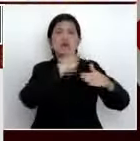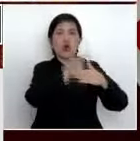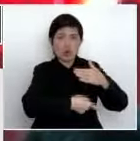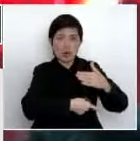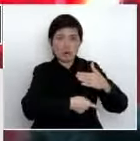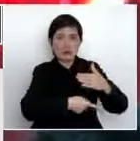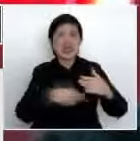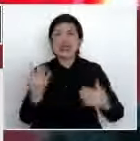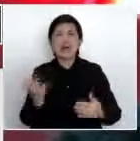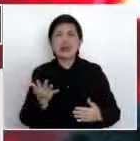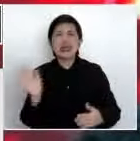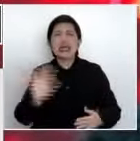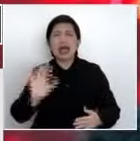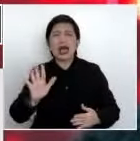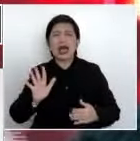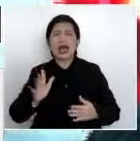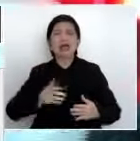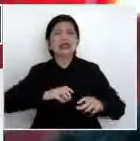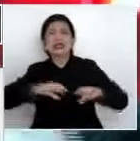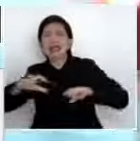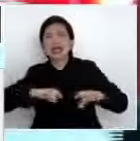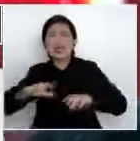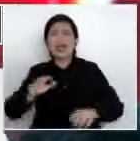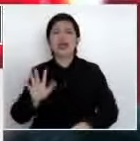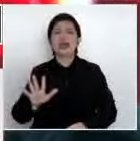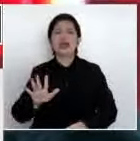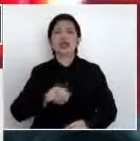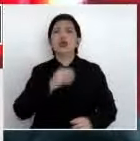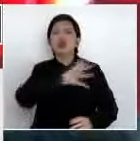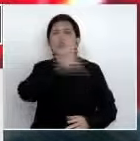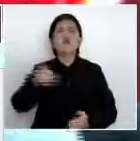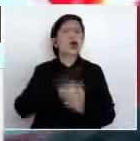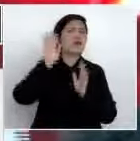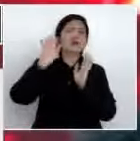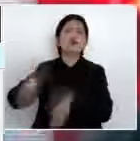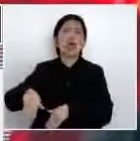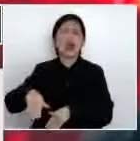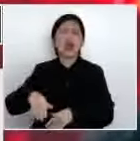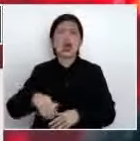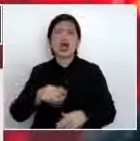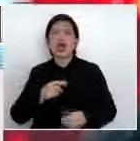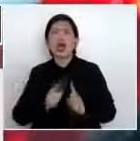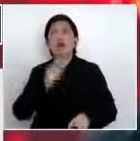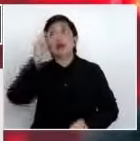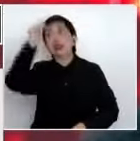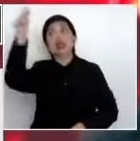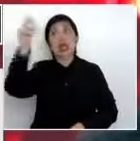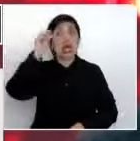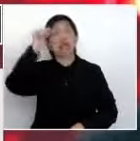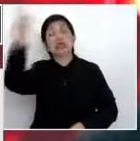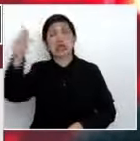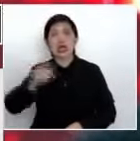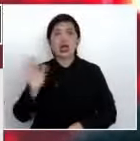apalagi kalau tidak dilaksanakan jadi semua menjadi percuma ketika hanya menjadi rencana tanpa